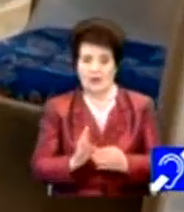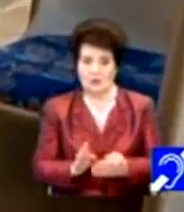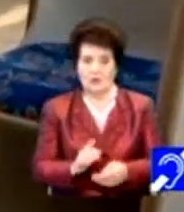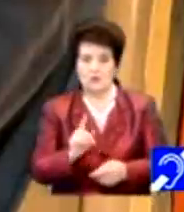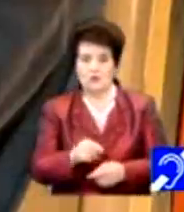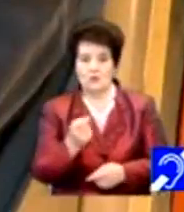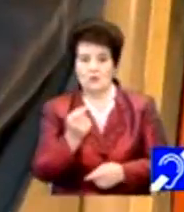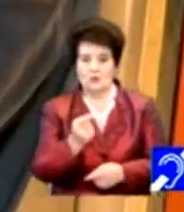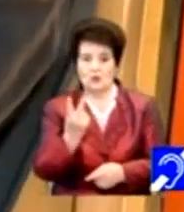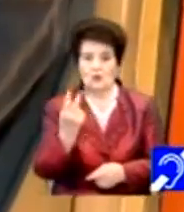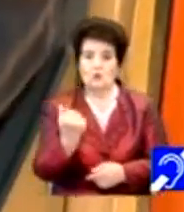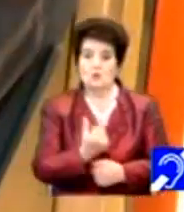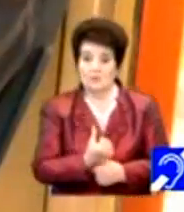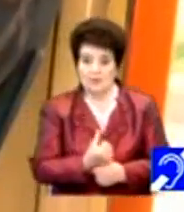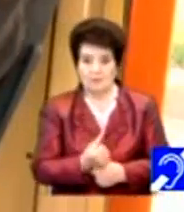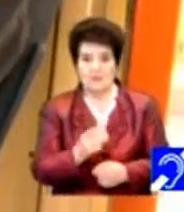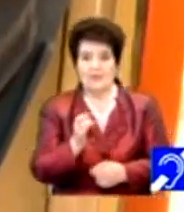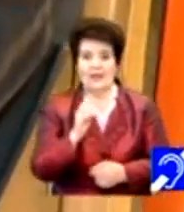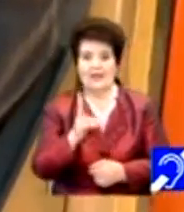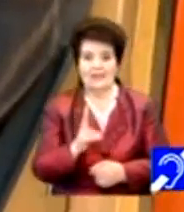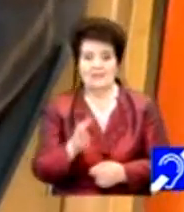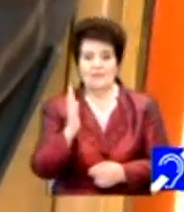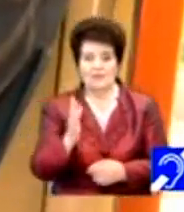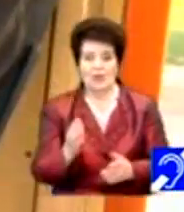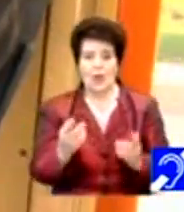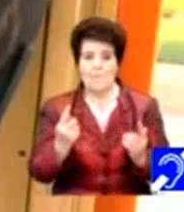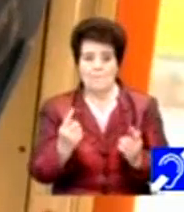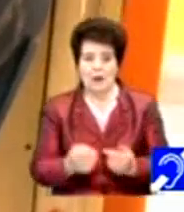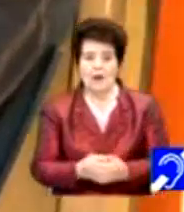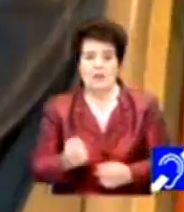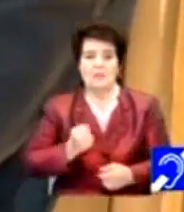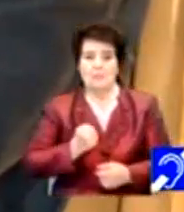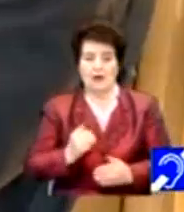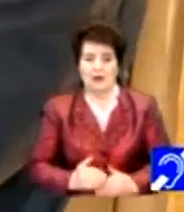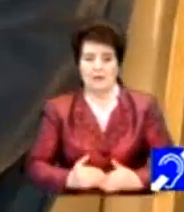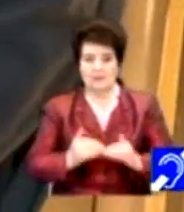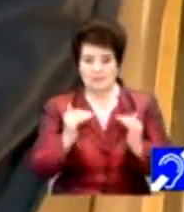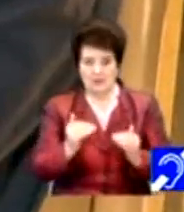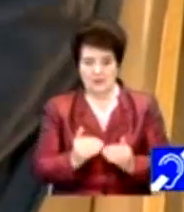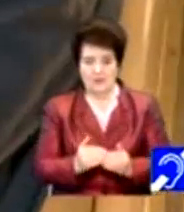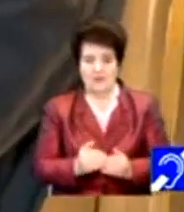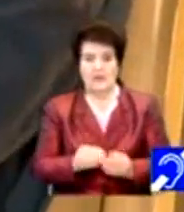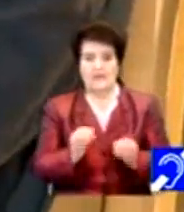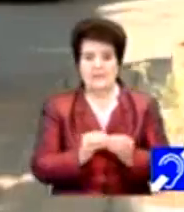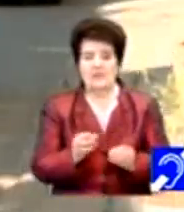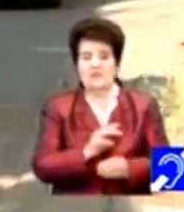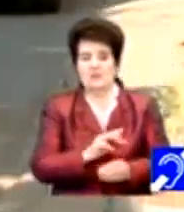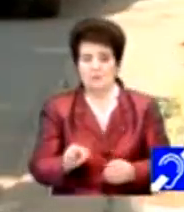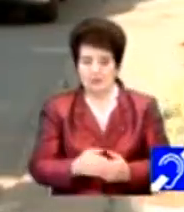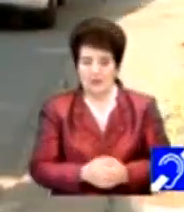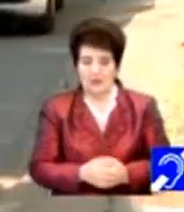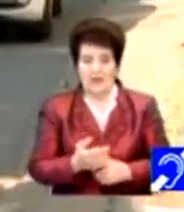COVID-19, cel puțin încă 2 săptămâni riscul de infectare va fi extrem de mare. Din păcate am depășit cifra de 10.000 și aceasta